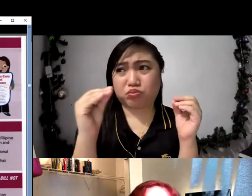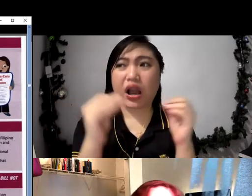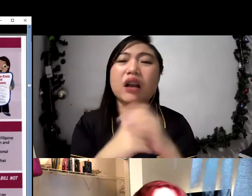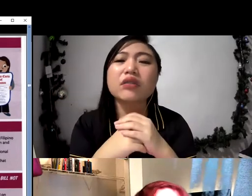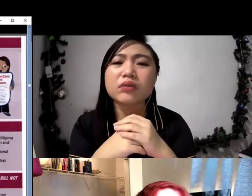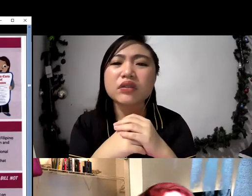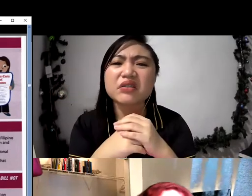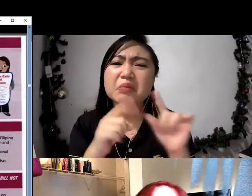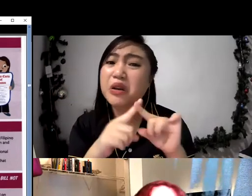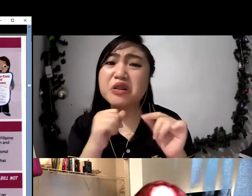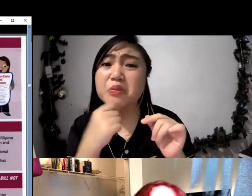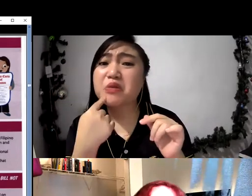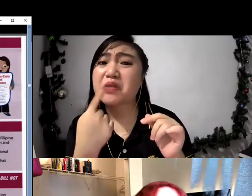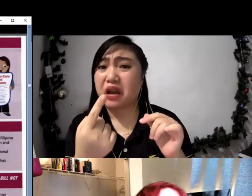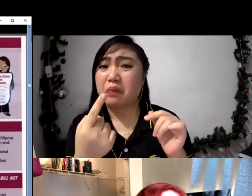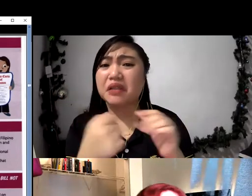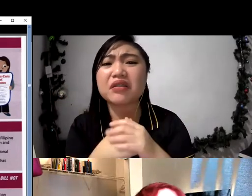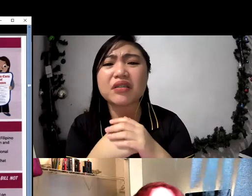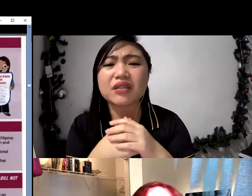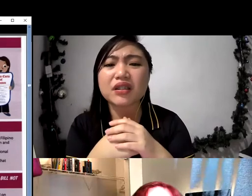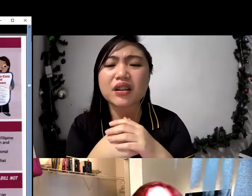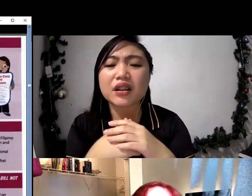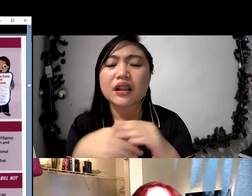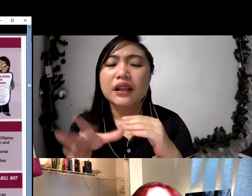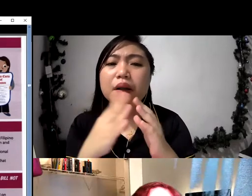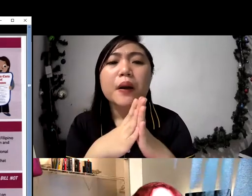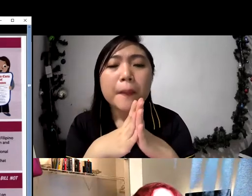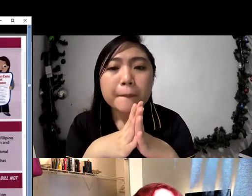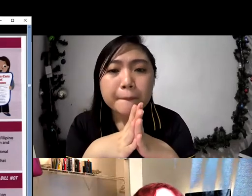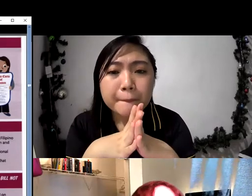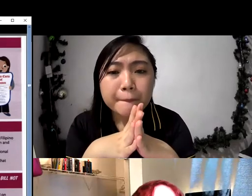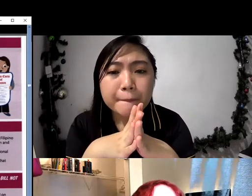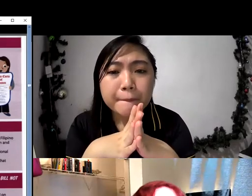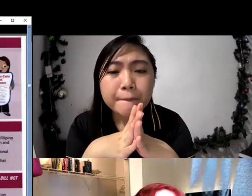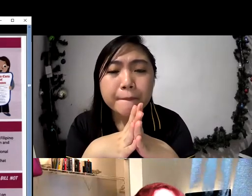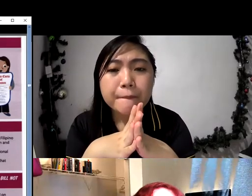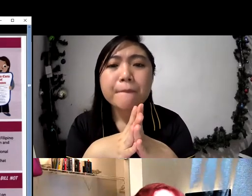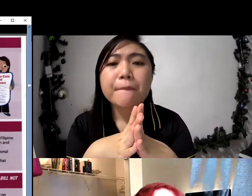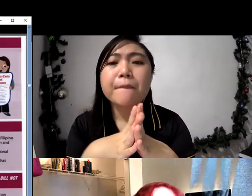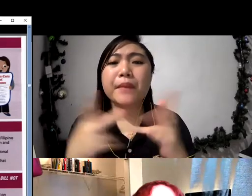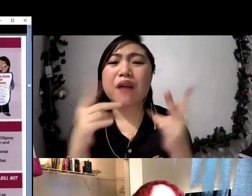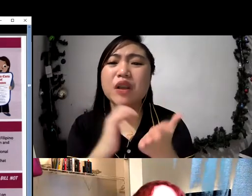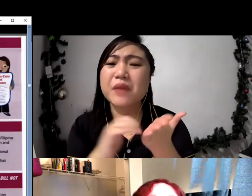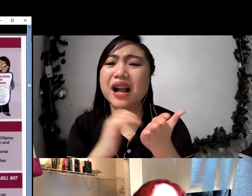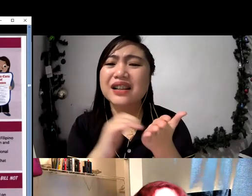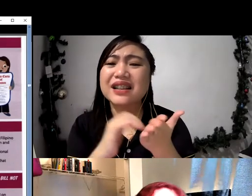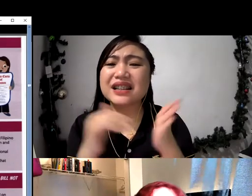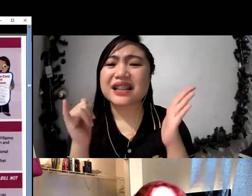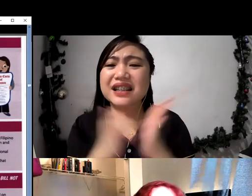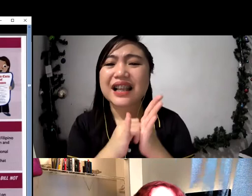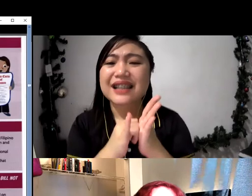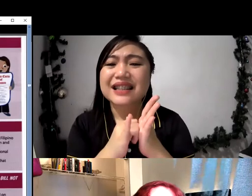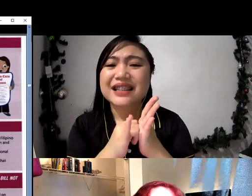Pero di mo naman sinabing pang lalaki ito. And at the same time, no, there are also practices that are exclusionary,